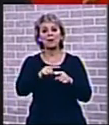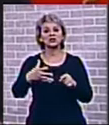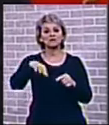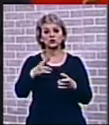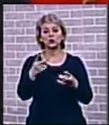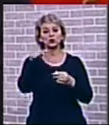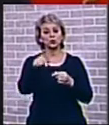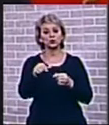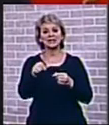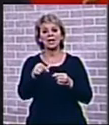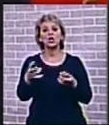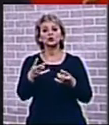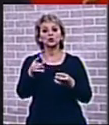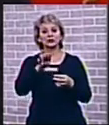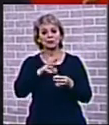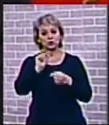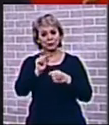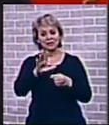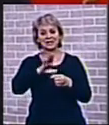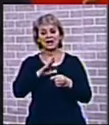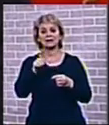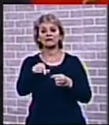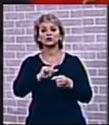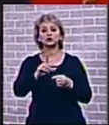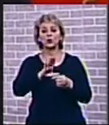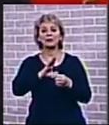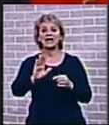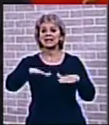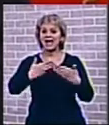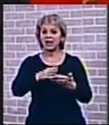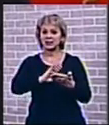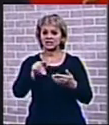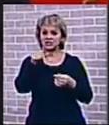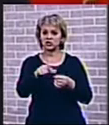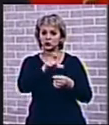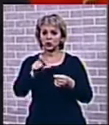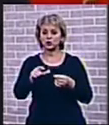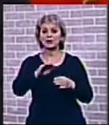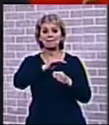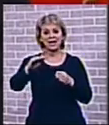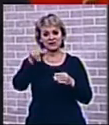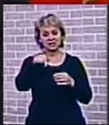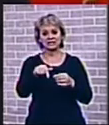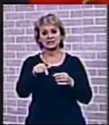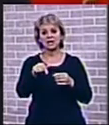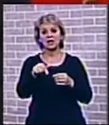все нужно держать на контроле, чтобы не относились к людям поверхностно